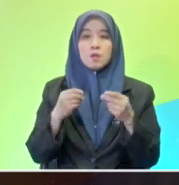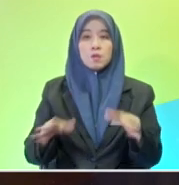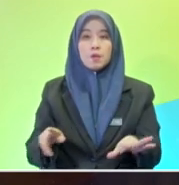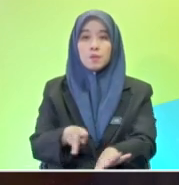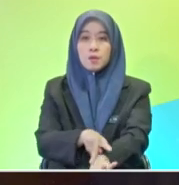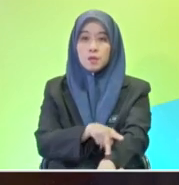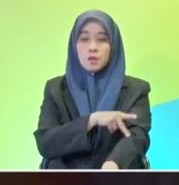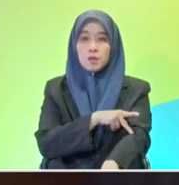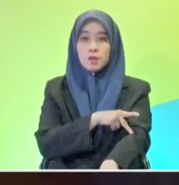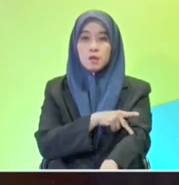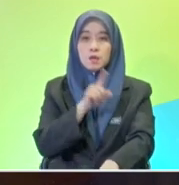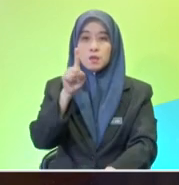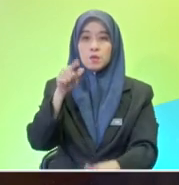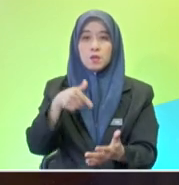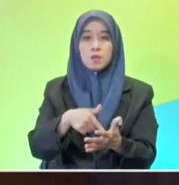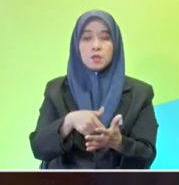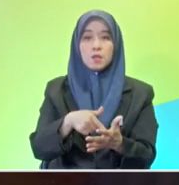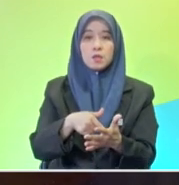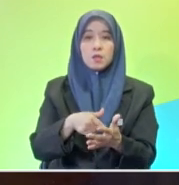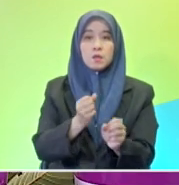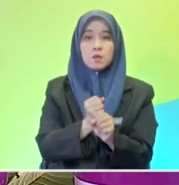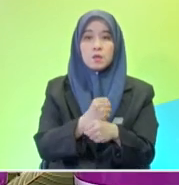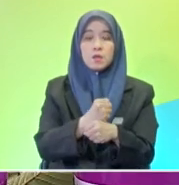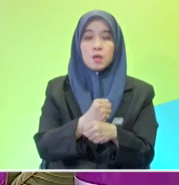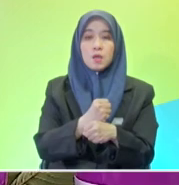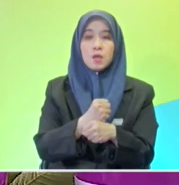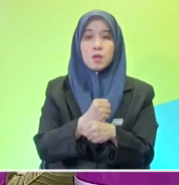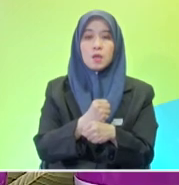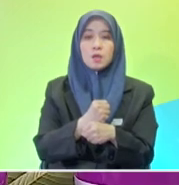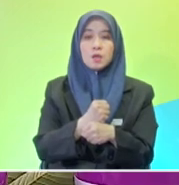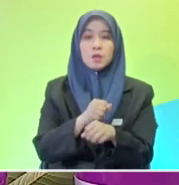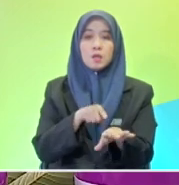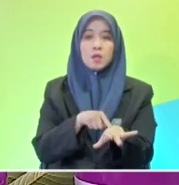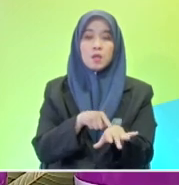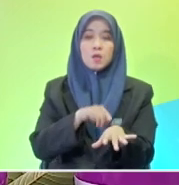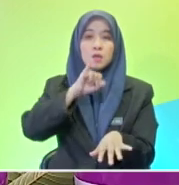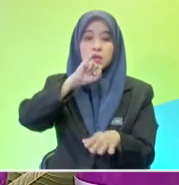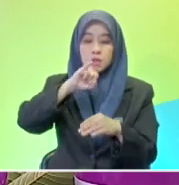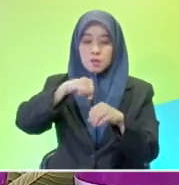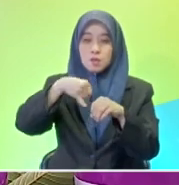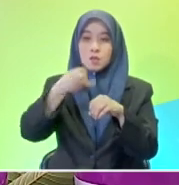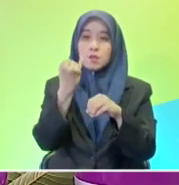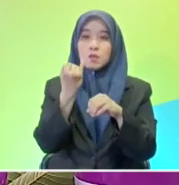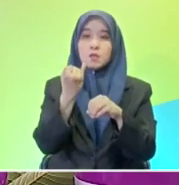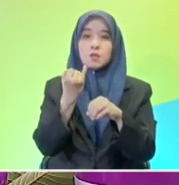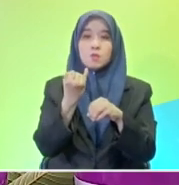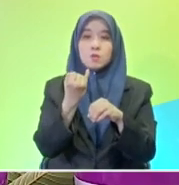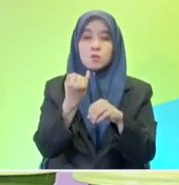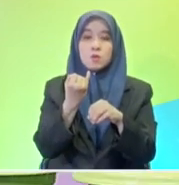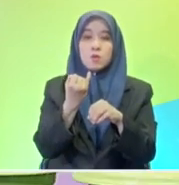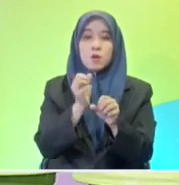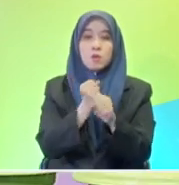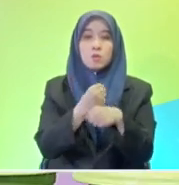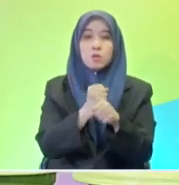satu lagi bentuk okey daun jambu okey daun jambu yang ini Oke B